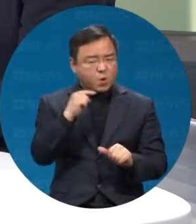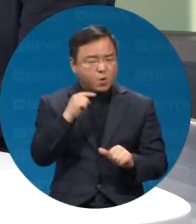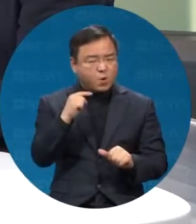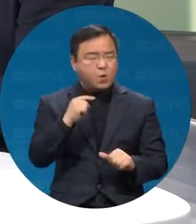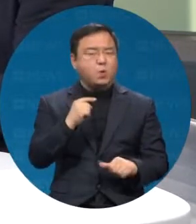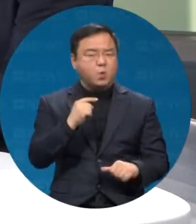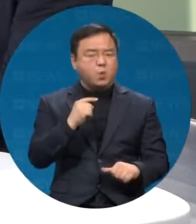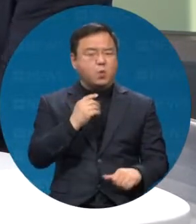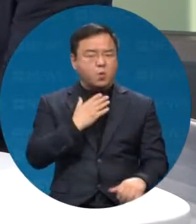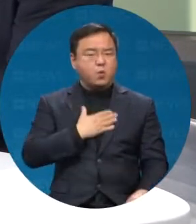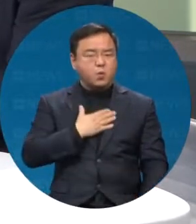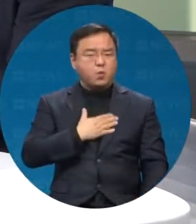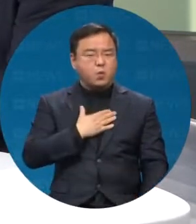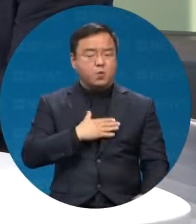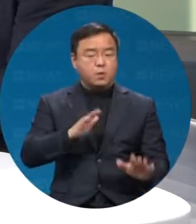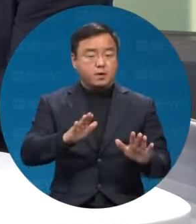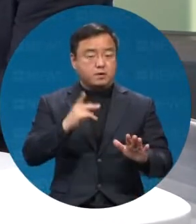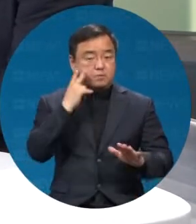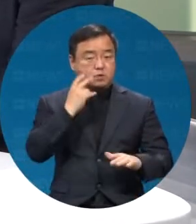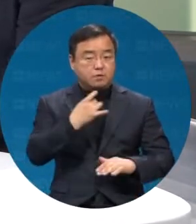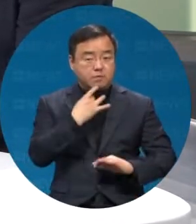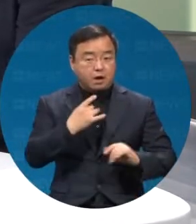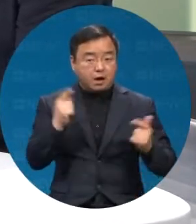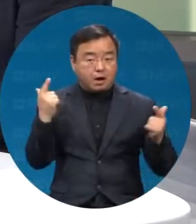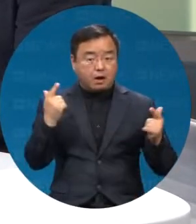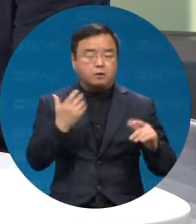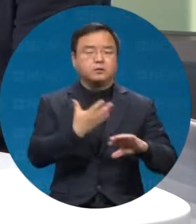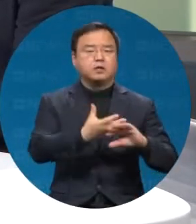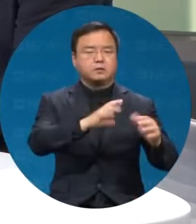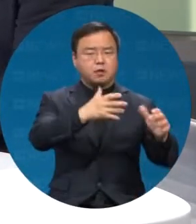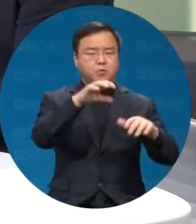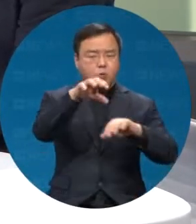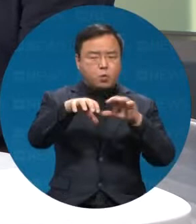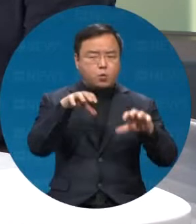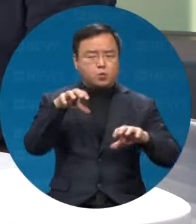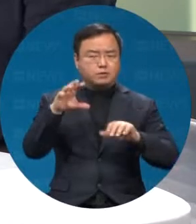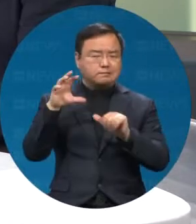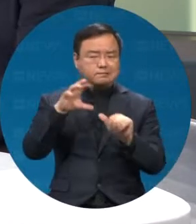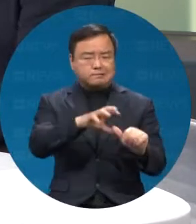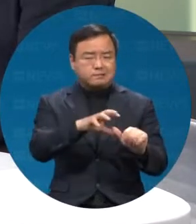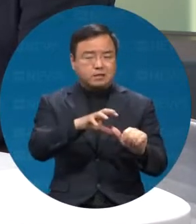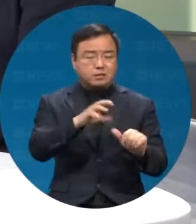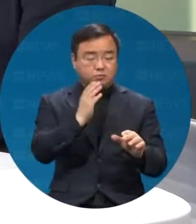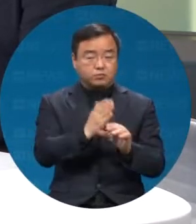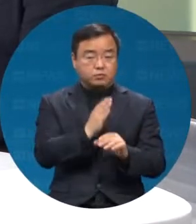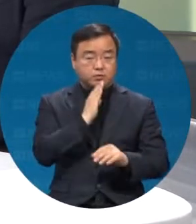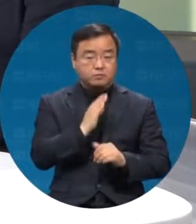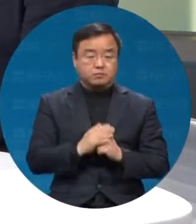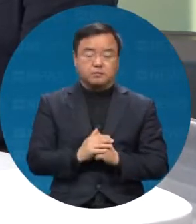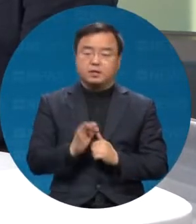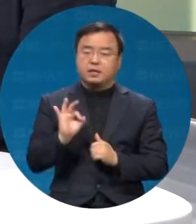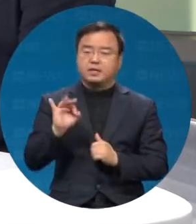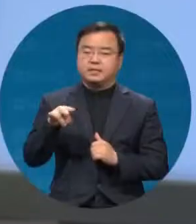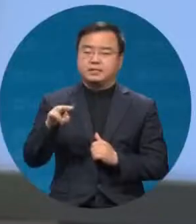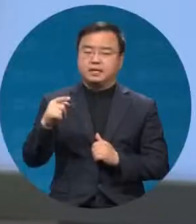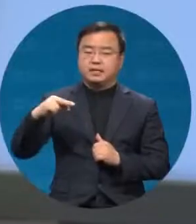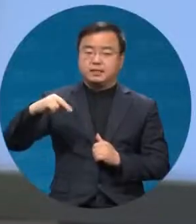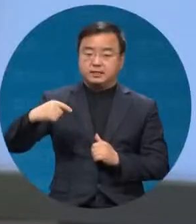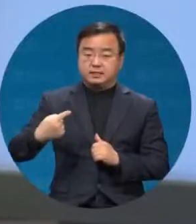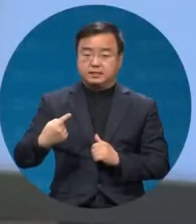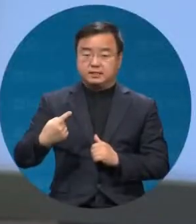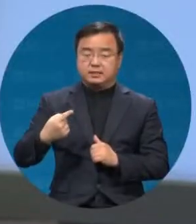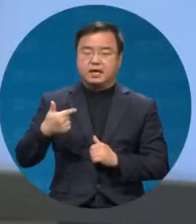봐야 될 텐데 미국 뿐만이 아닙니다 지금 세계 각국으로 이 제재에 동참하고 있어요 네 우선 n 스 스 톨 텐 베르그 나토